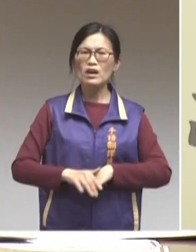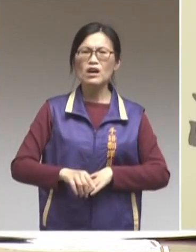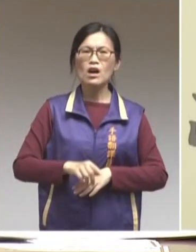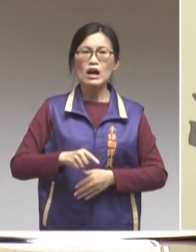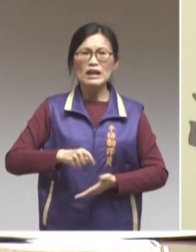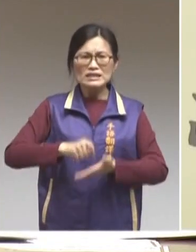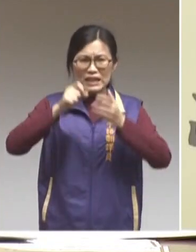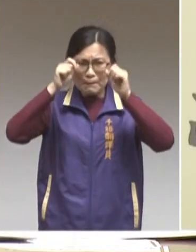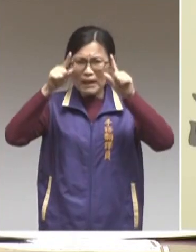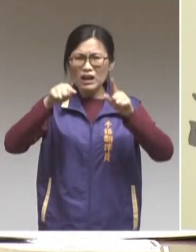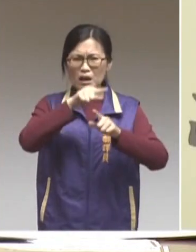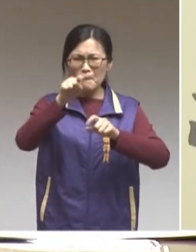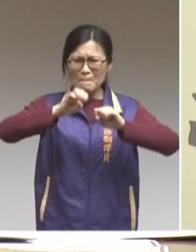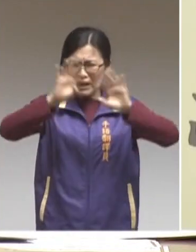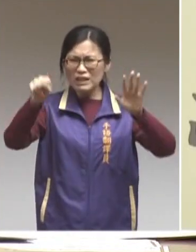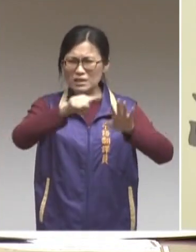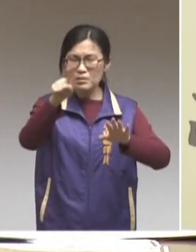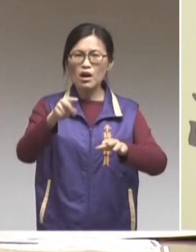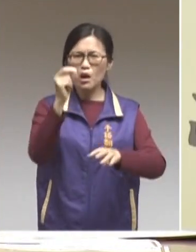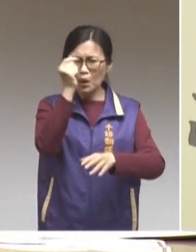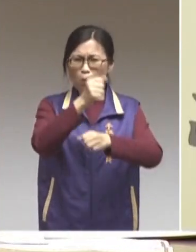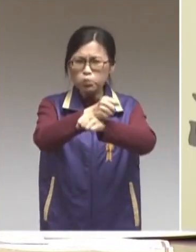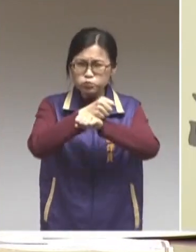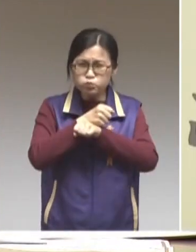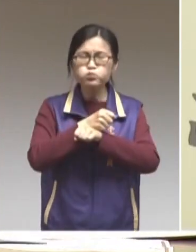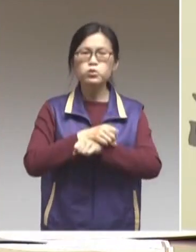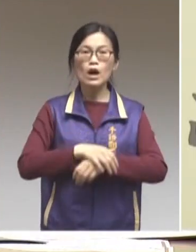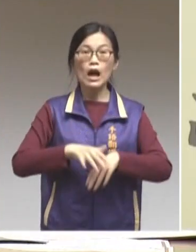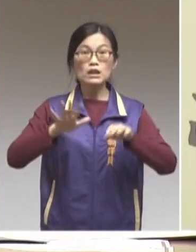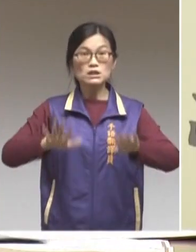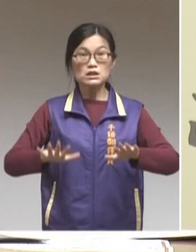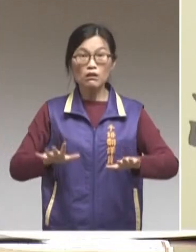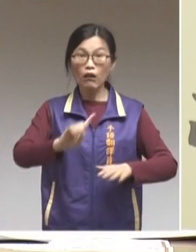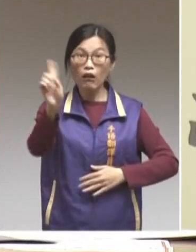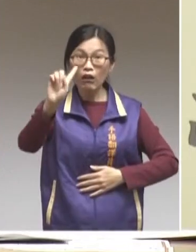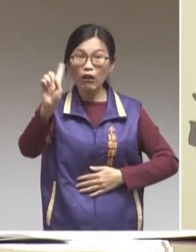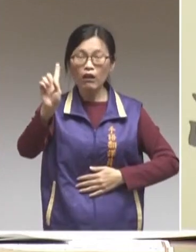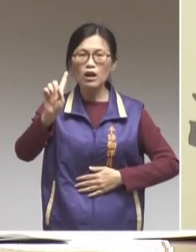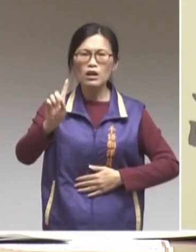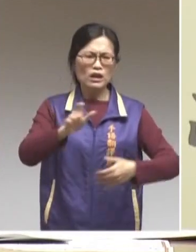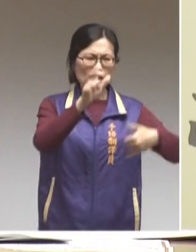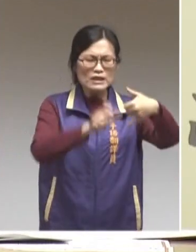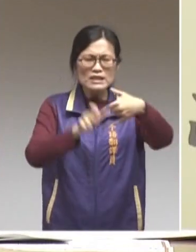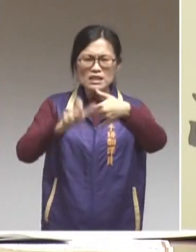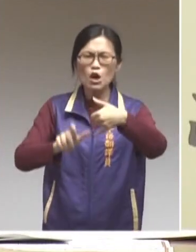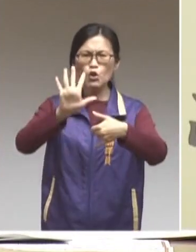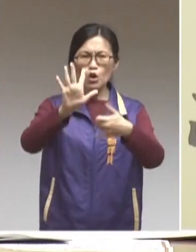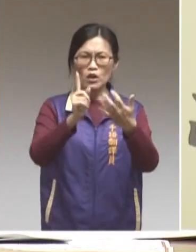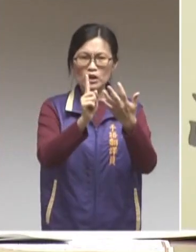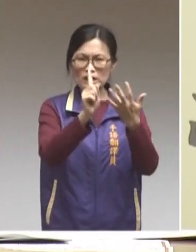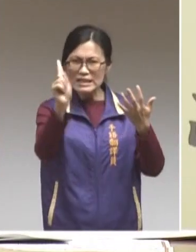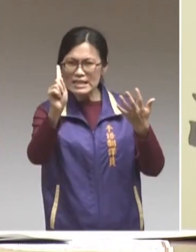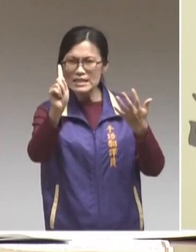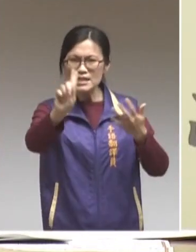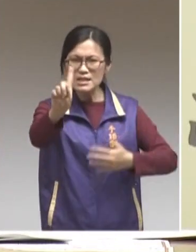别注意啊、哦。那另外一个就是我们今天的。个案的部分有一个是属